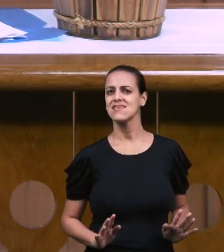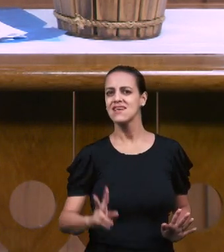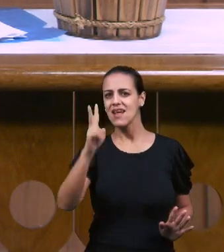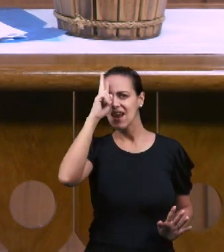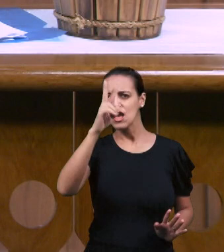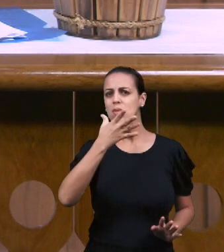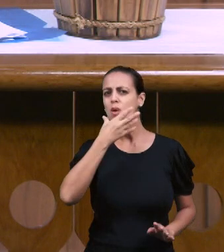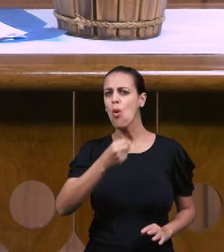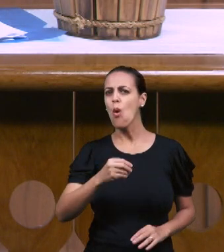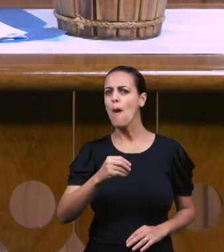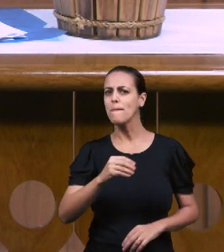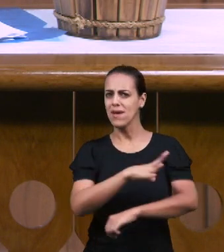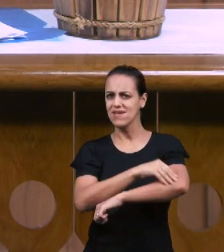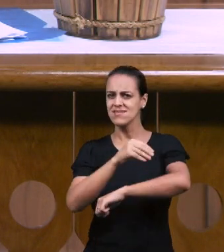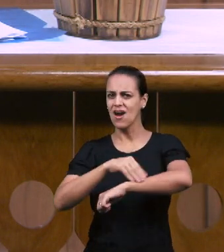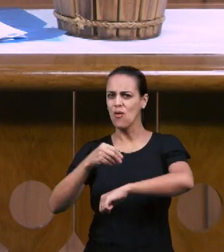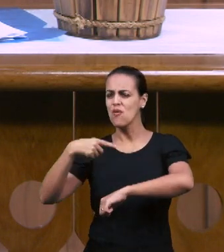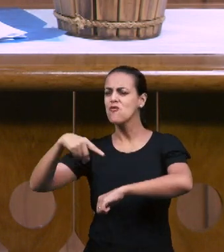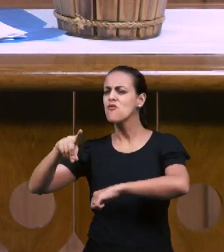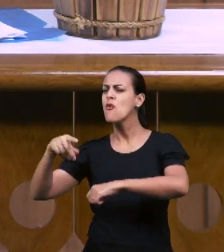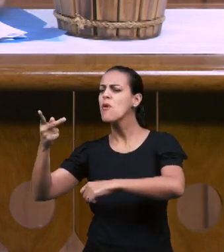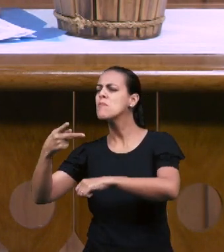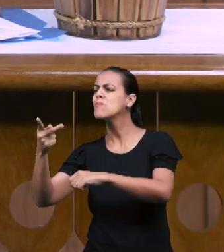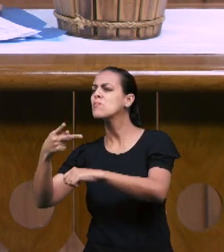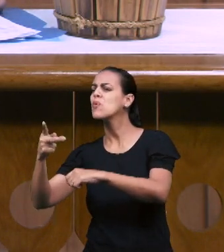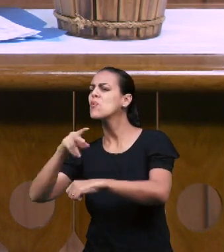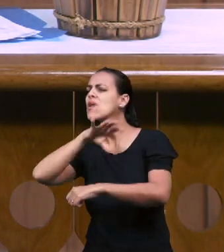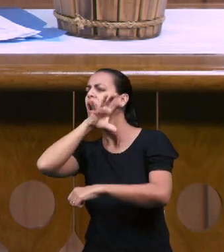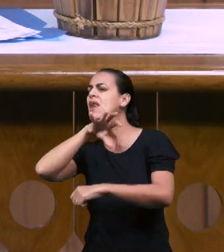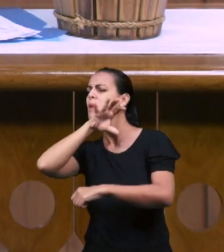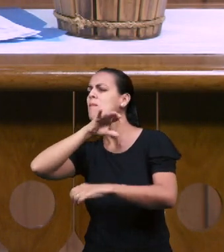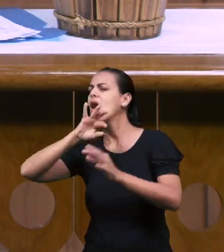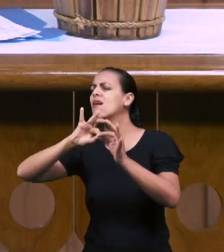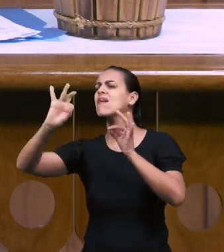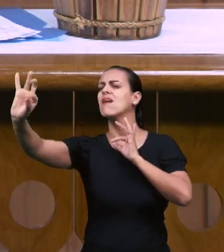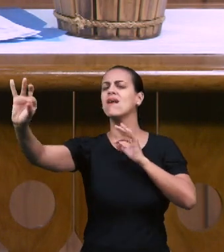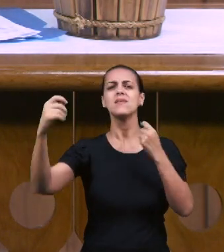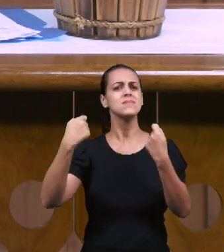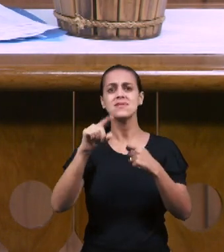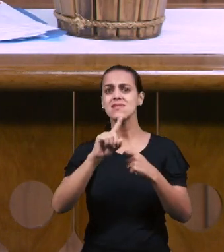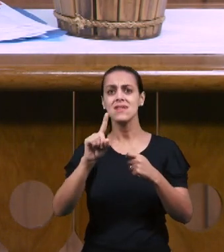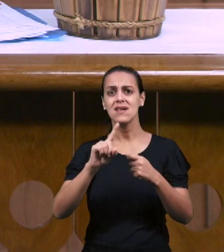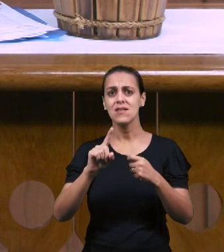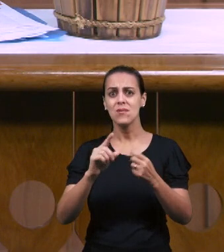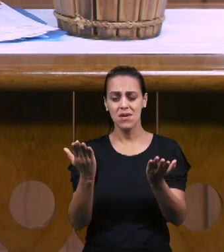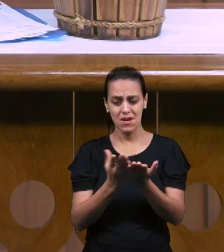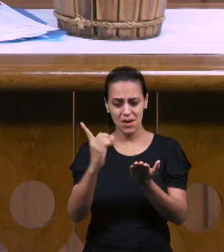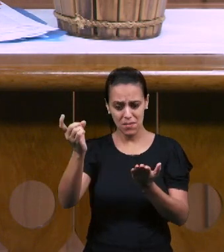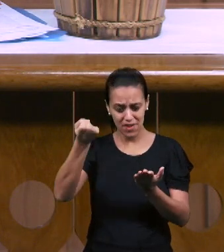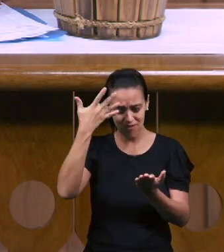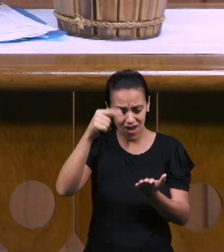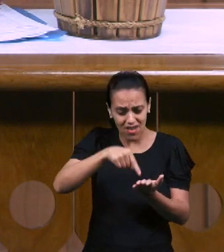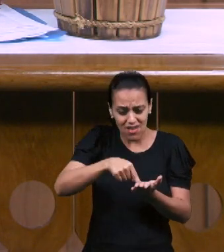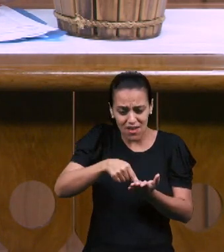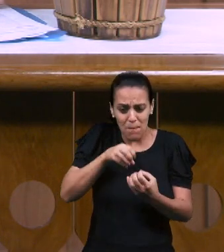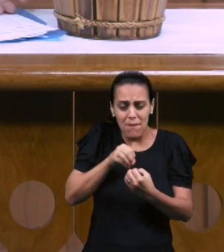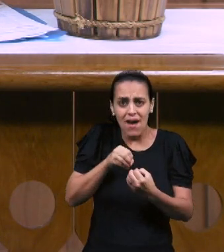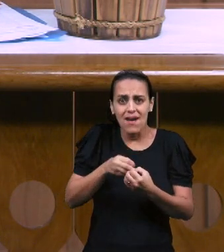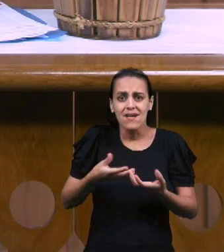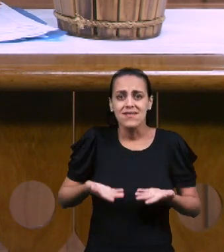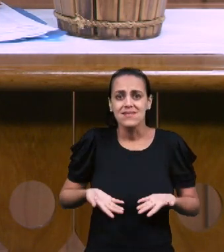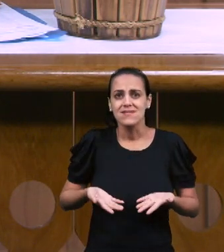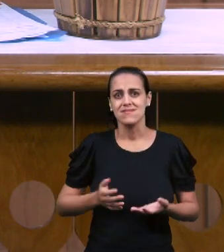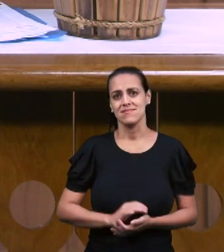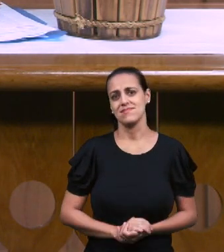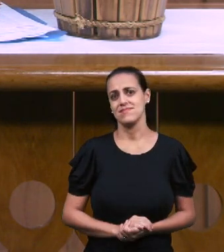avait déjà reçu la bénédiction. Mes frères, on n'a pas allé loin. La parole est là. Et nous devons accompagner cela. Je ne vais pas